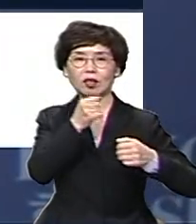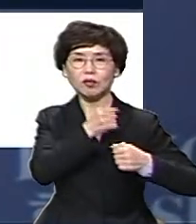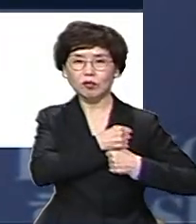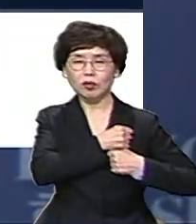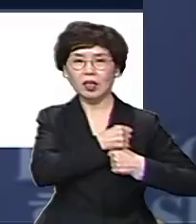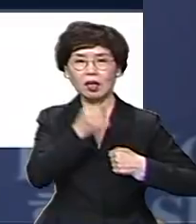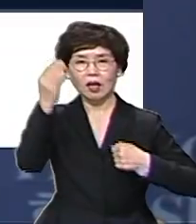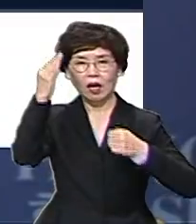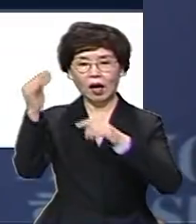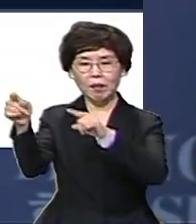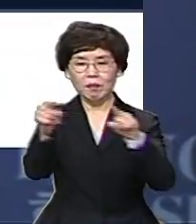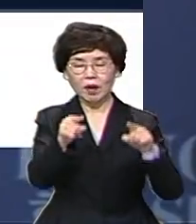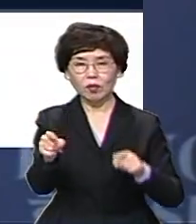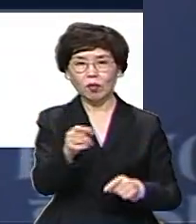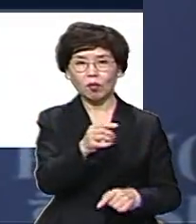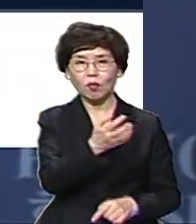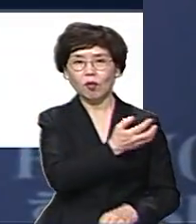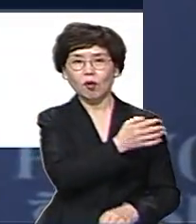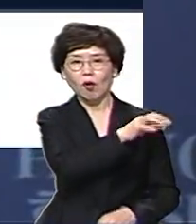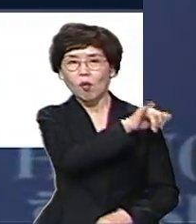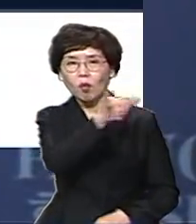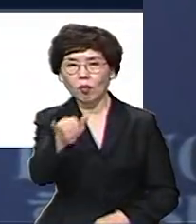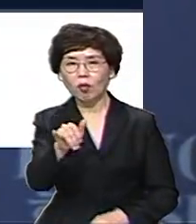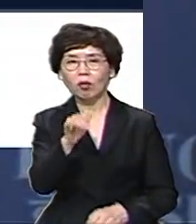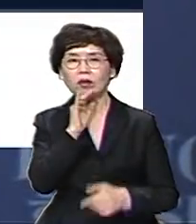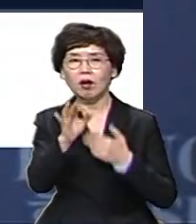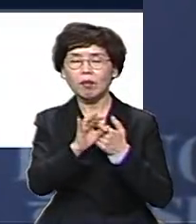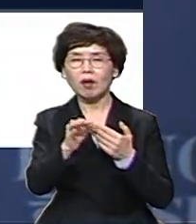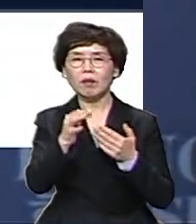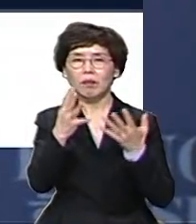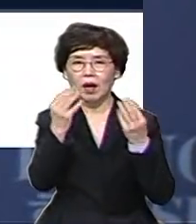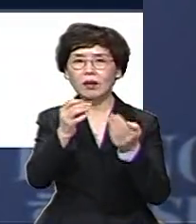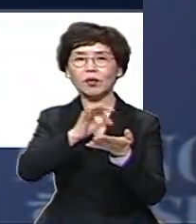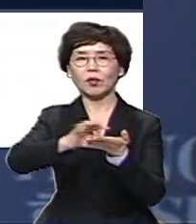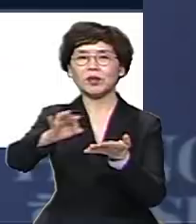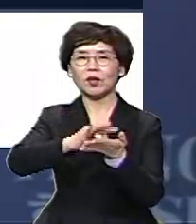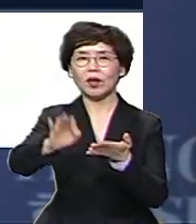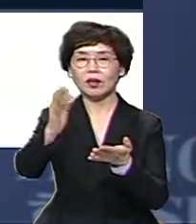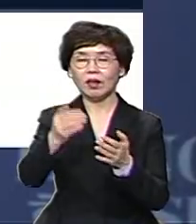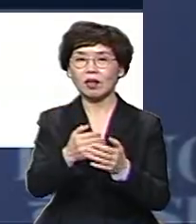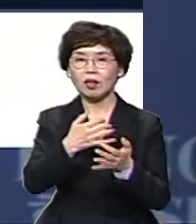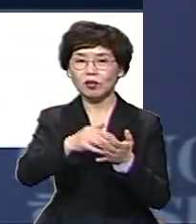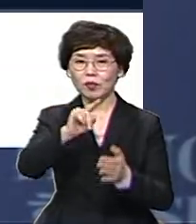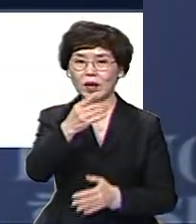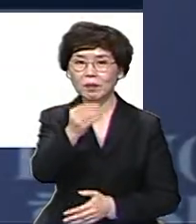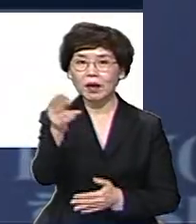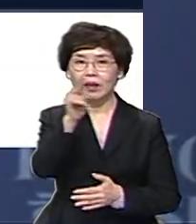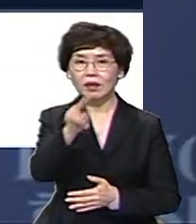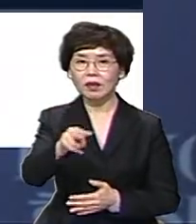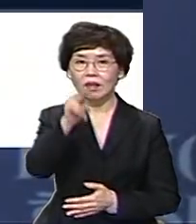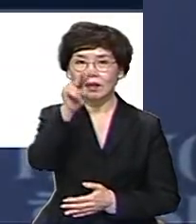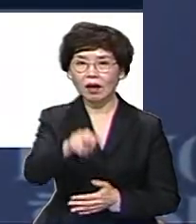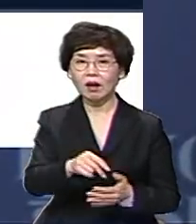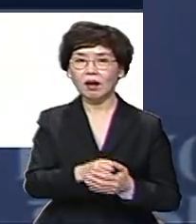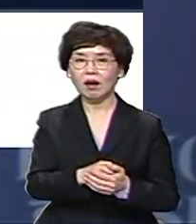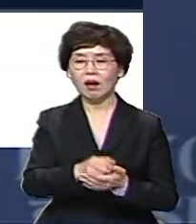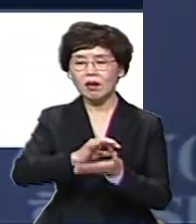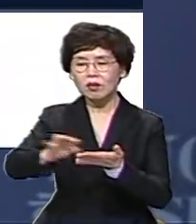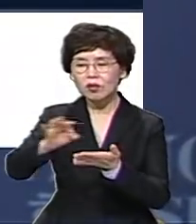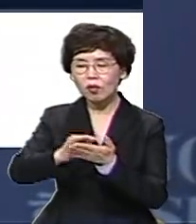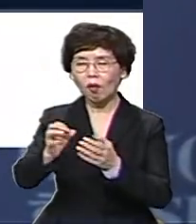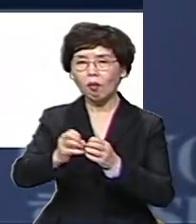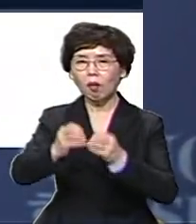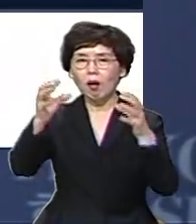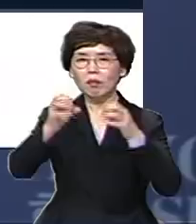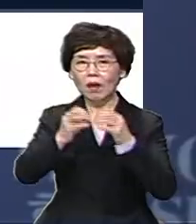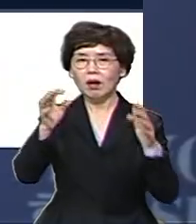수백만 달러 들어가기 때문에 저는 그 합동 훈련을 이미 포기했습니다. 그래서 괌에서 미군이